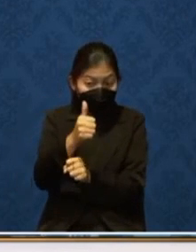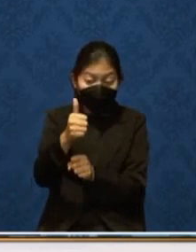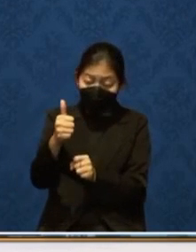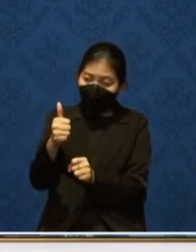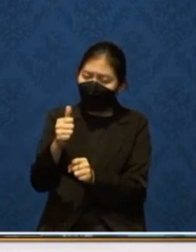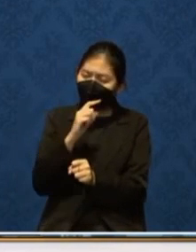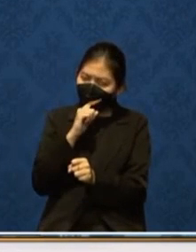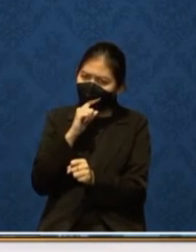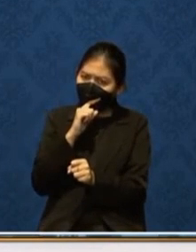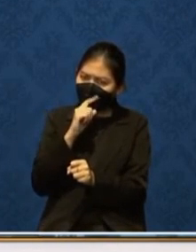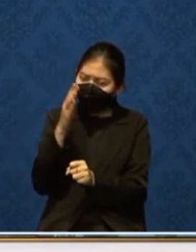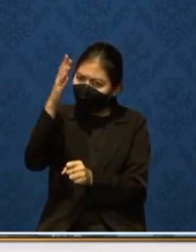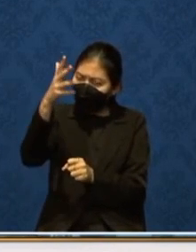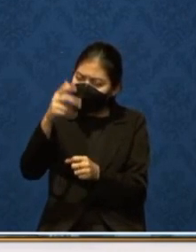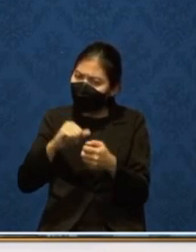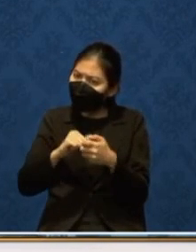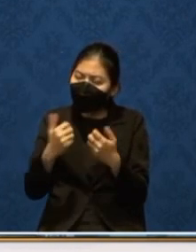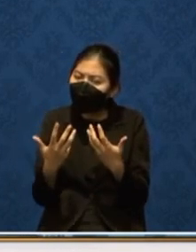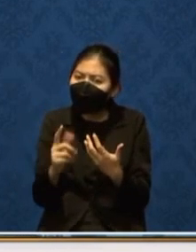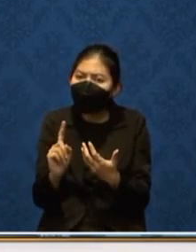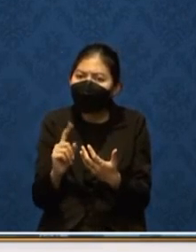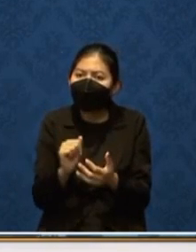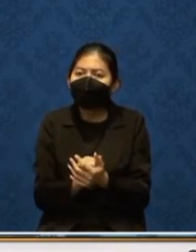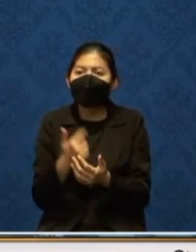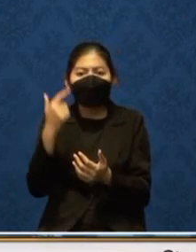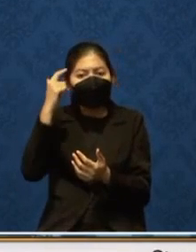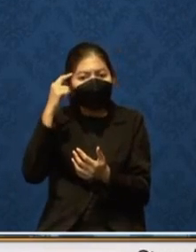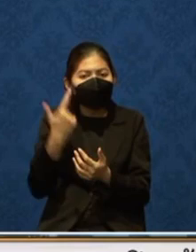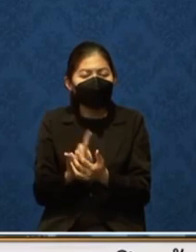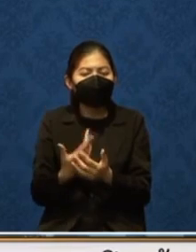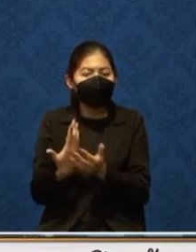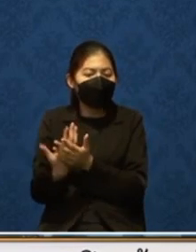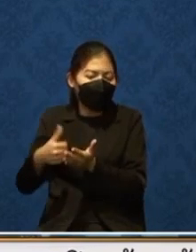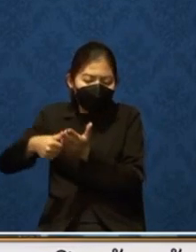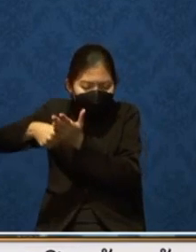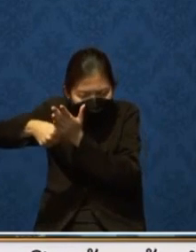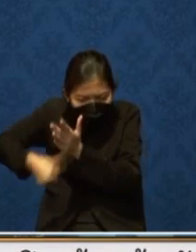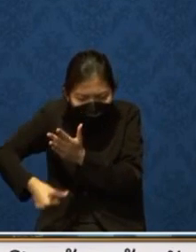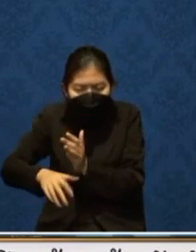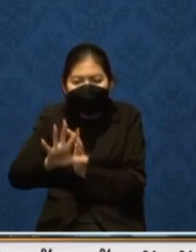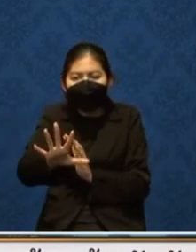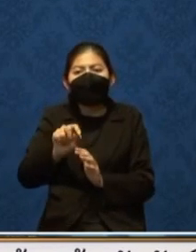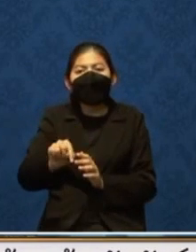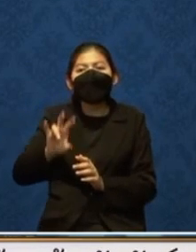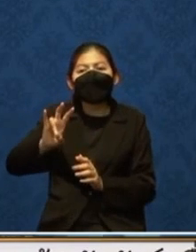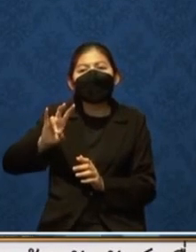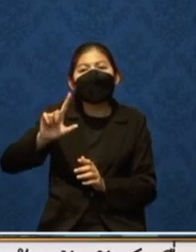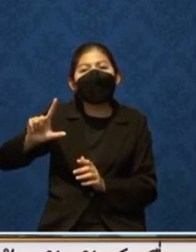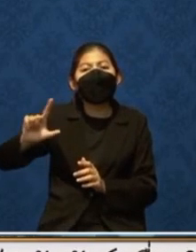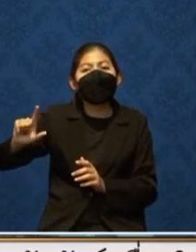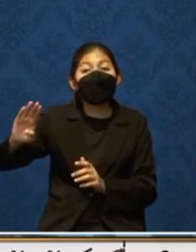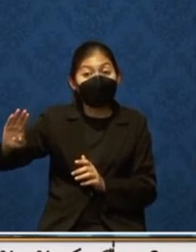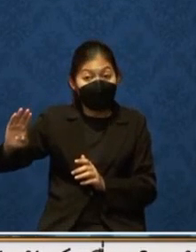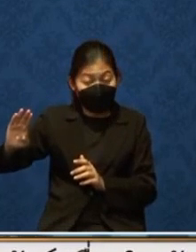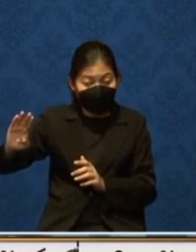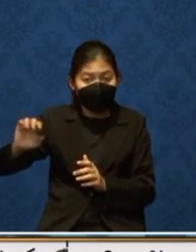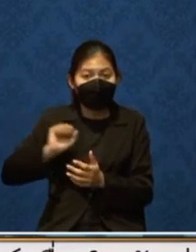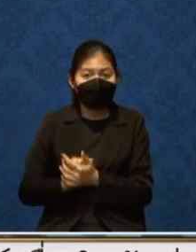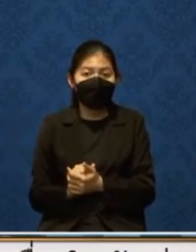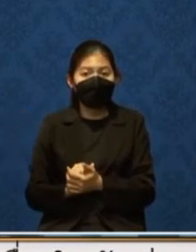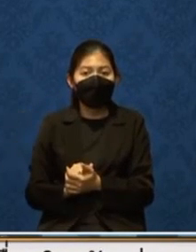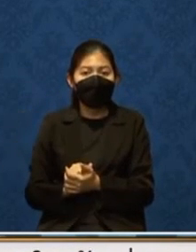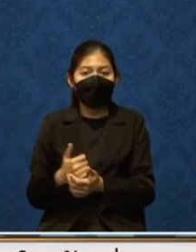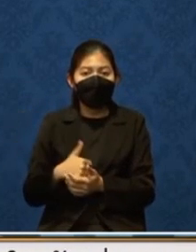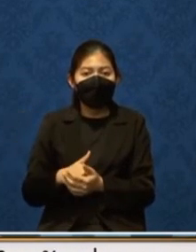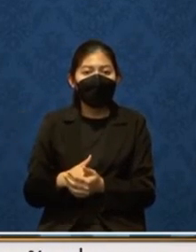ง จะเกิดอะไรขึ้นมัจะเป็สู่สารนี่กว่า 5.7 ล้านล้านบาทผมเขีนวา plus